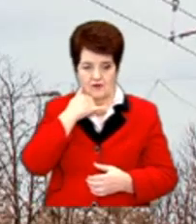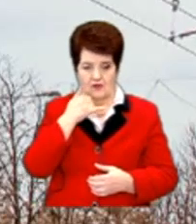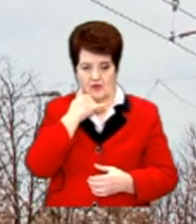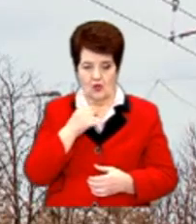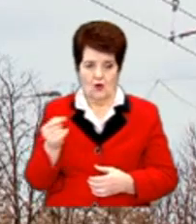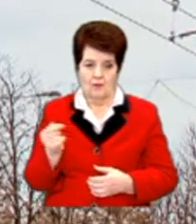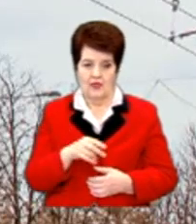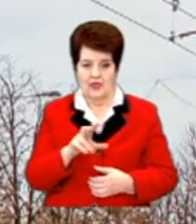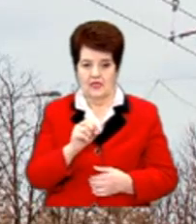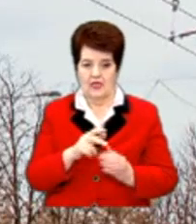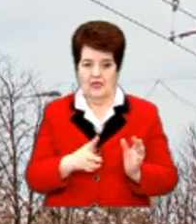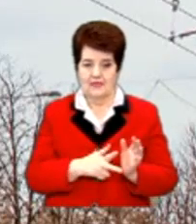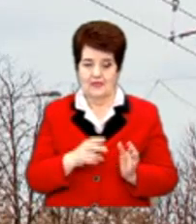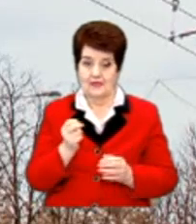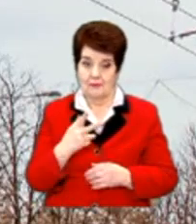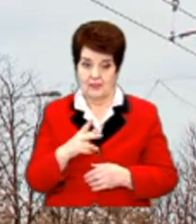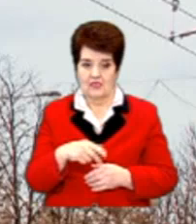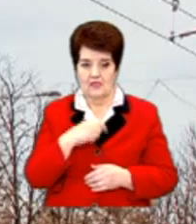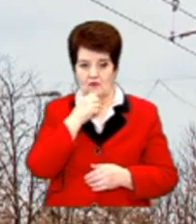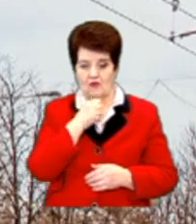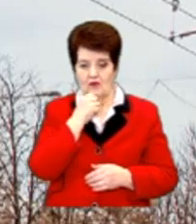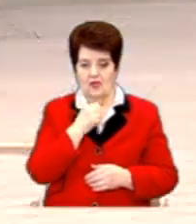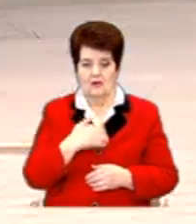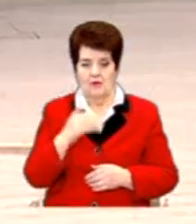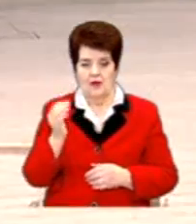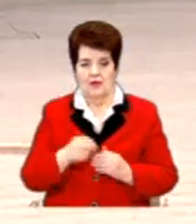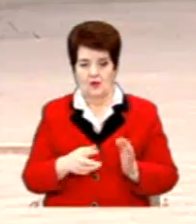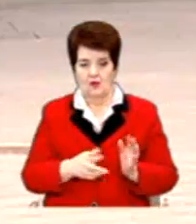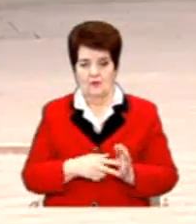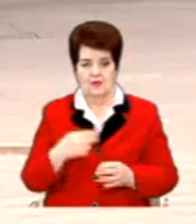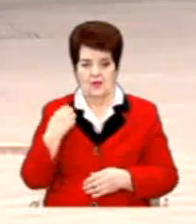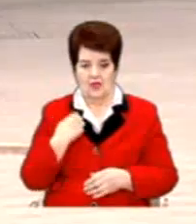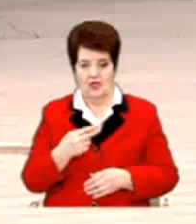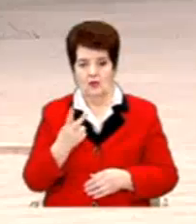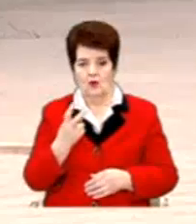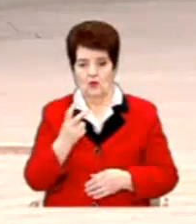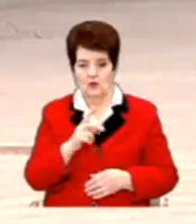eșantion de 1013 persoane cu vârsta mai mare de 18 ani, din peste 200 de